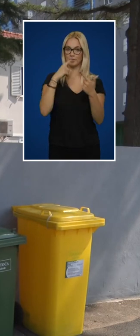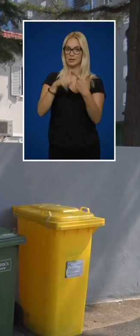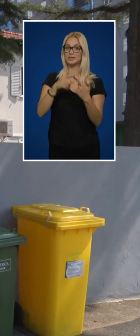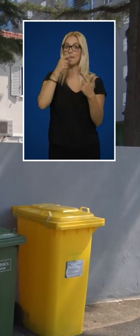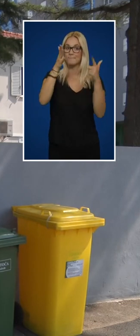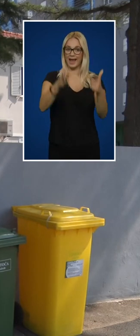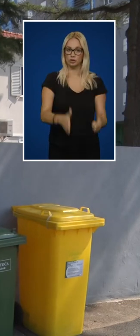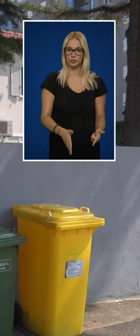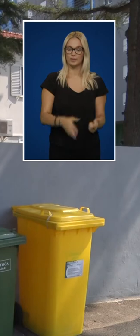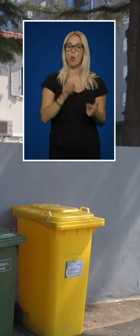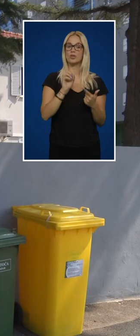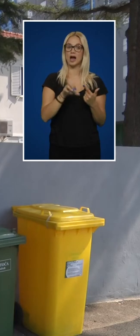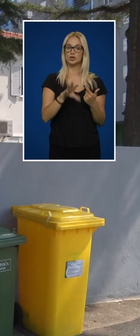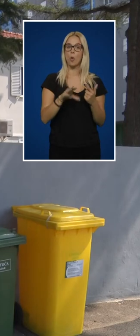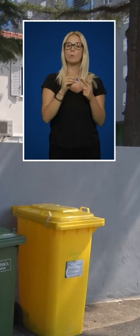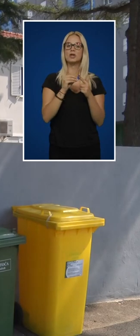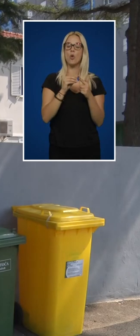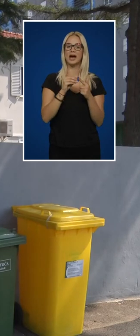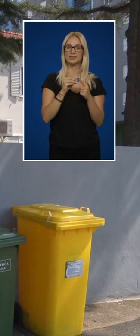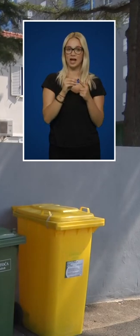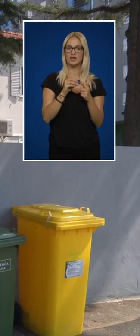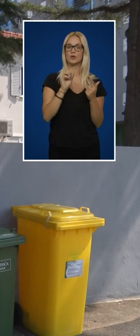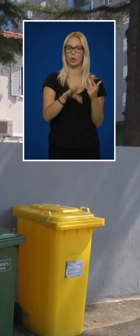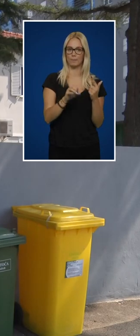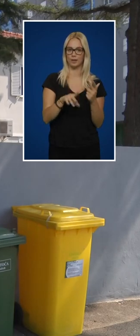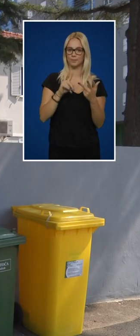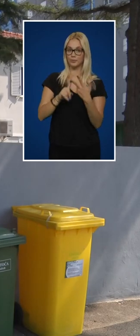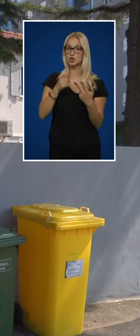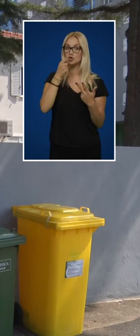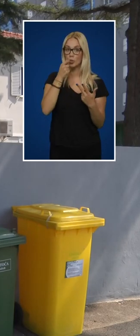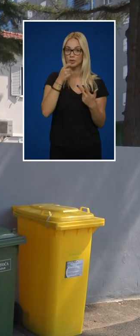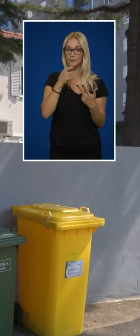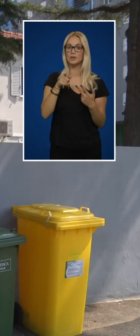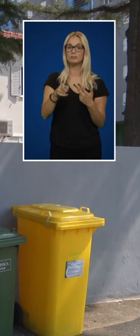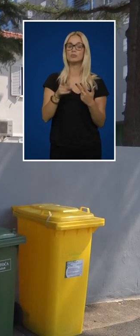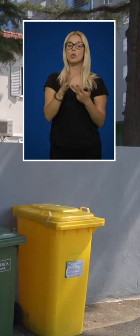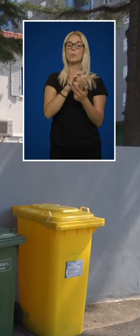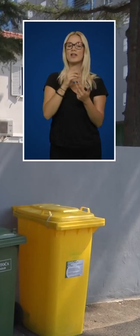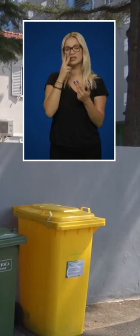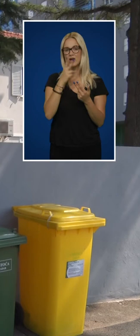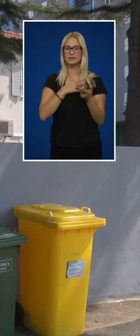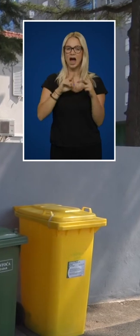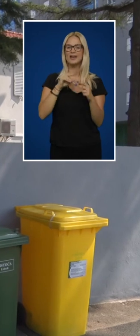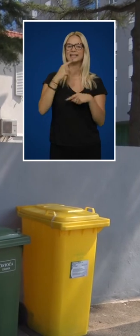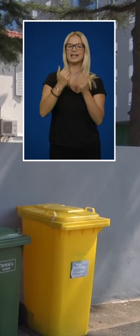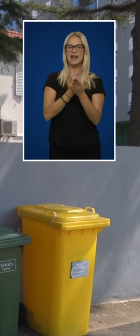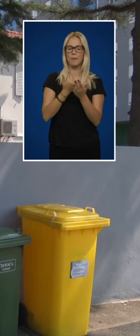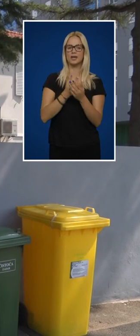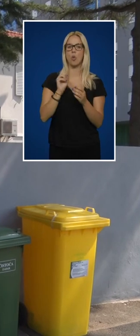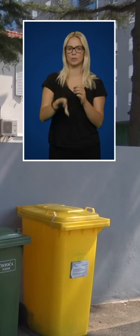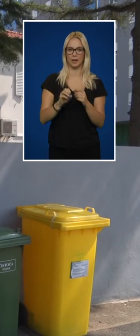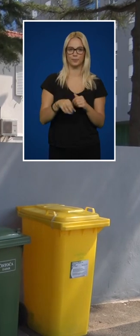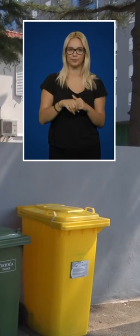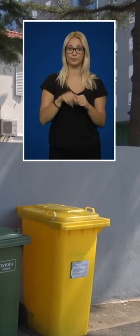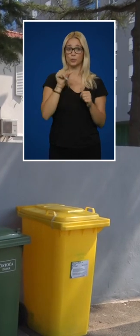po pozivu, također novina koju smo uveli prije godinu dana i mislim da se građani polako uhodavaju i to poprilično